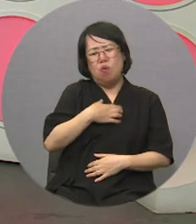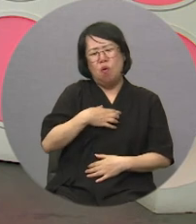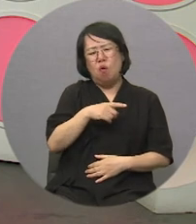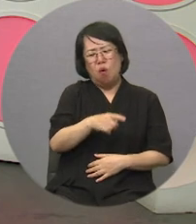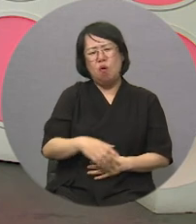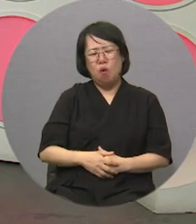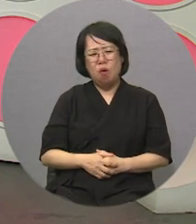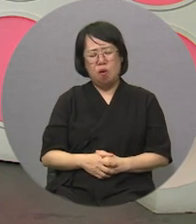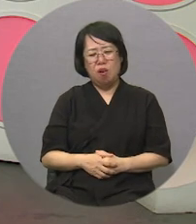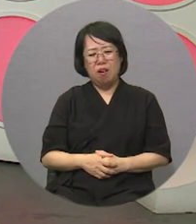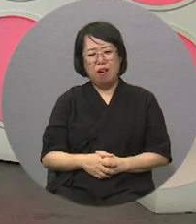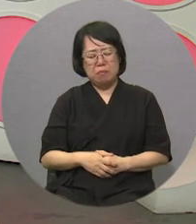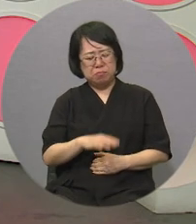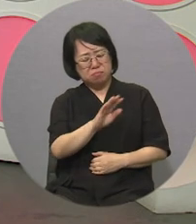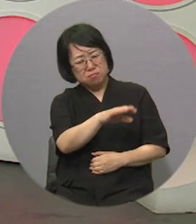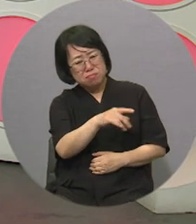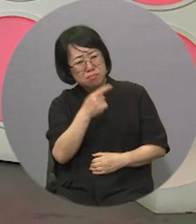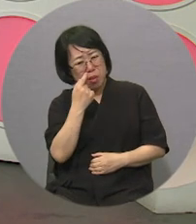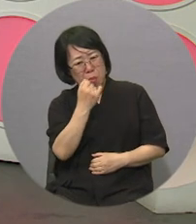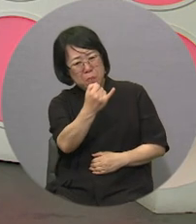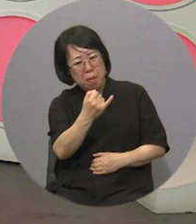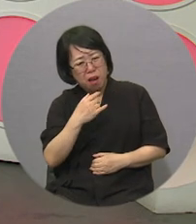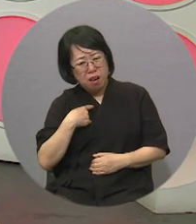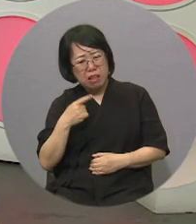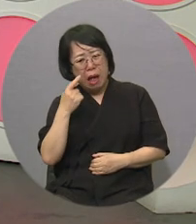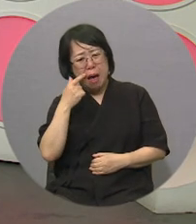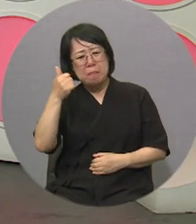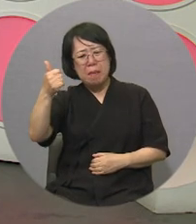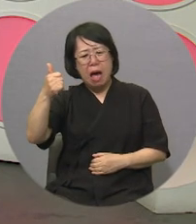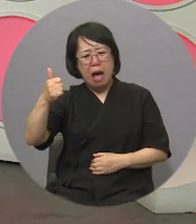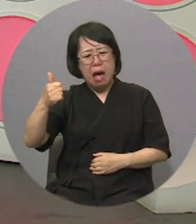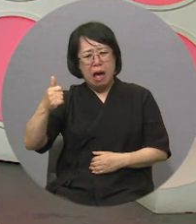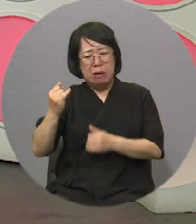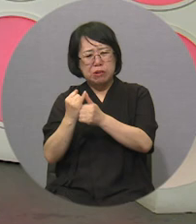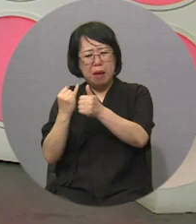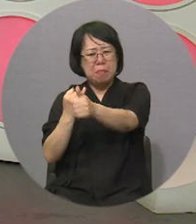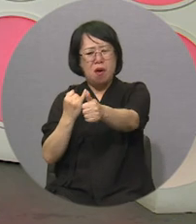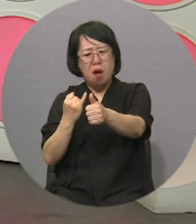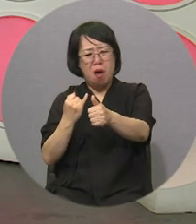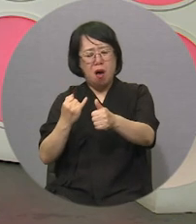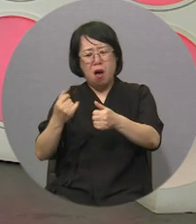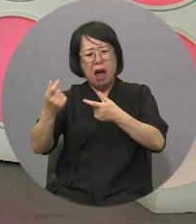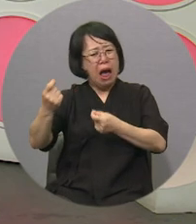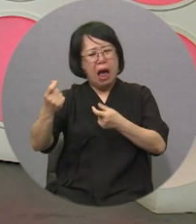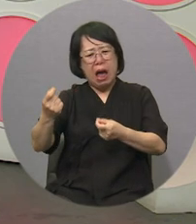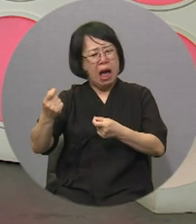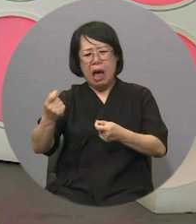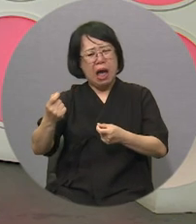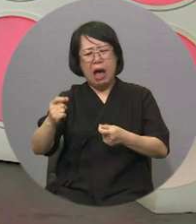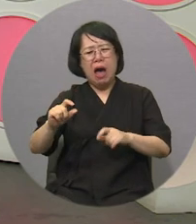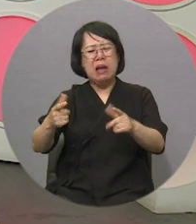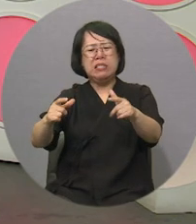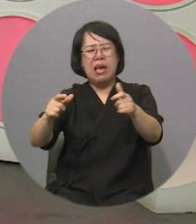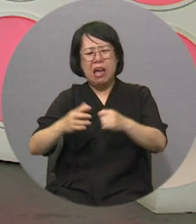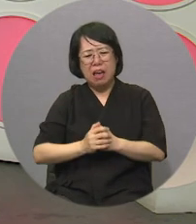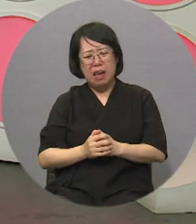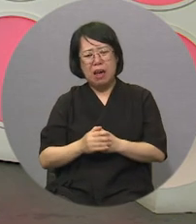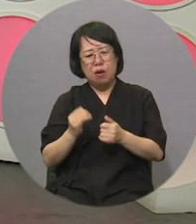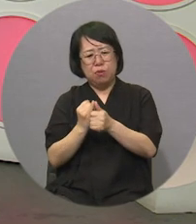아니 엄마 내가 아빠 같은 남자랑 결혼한 줄 알아라며 정색을